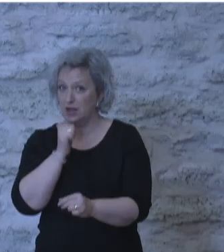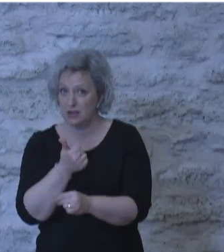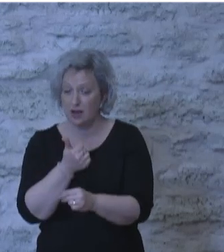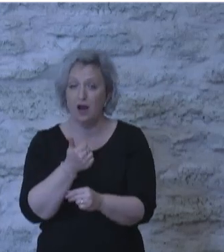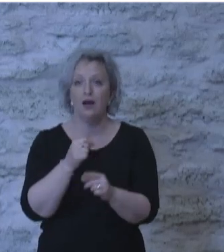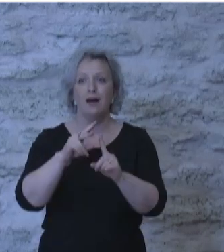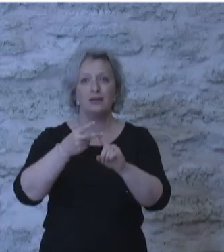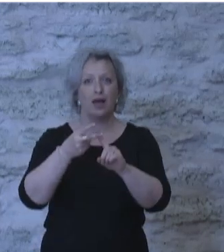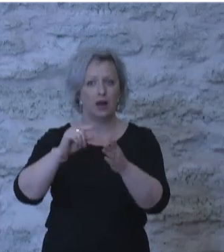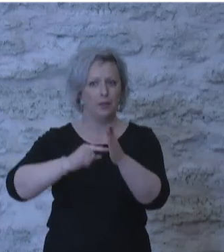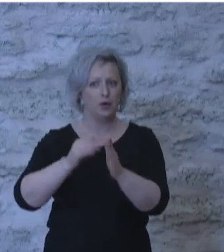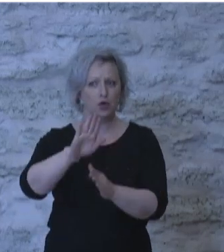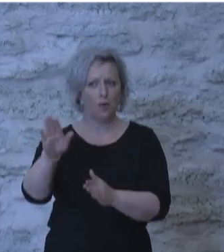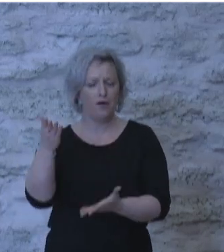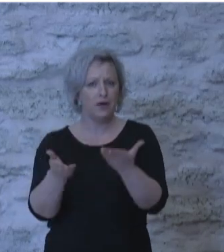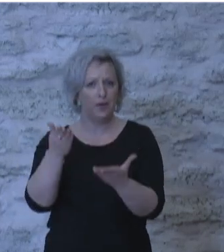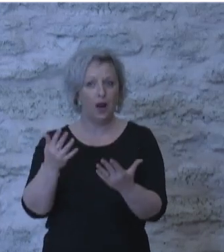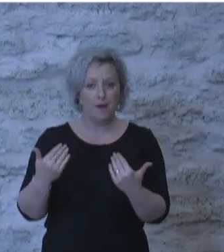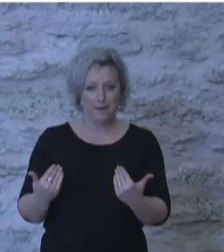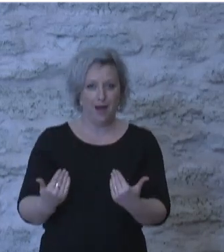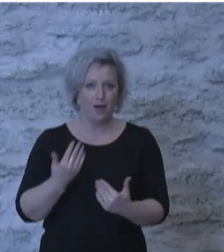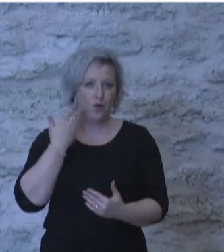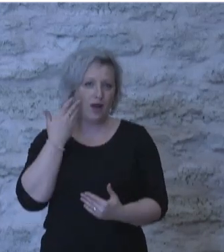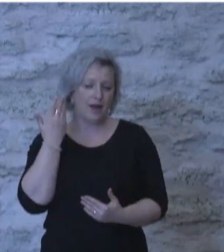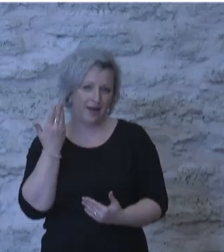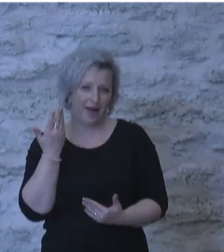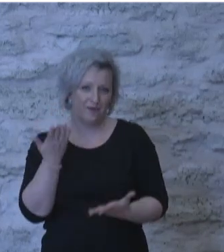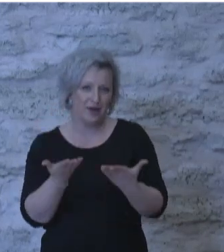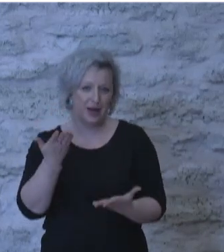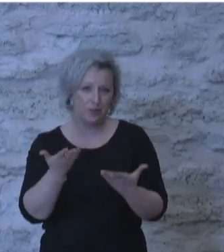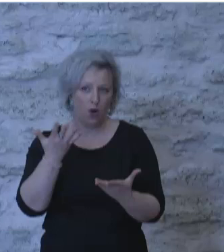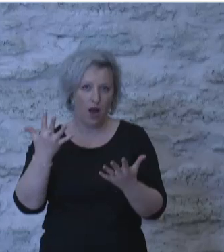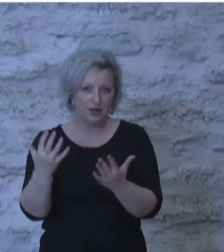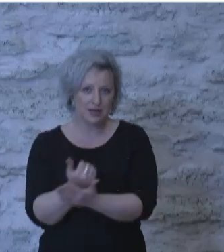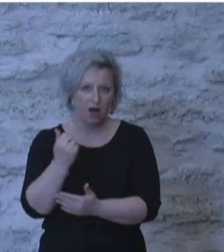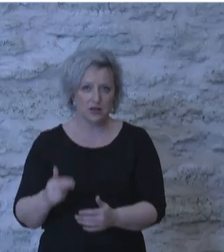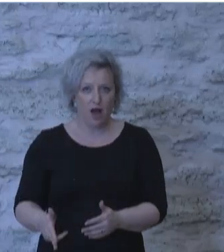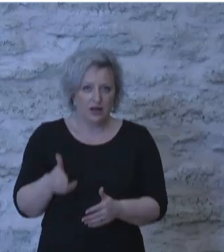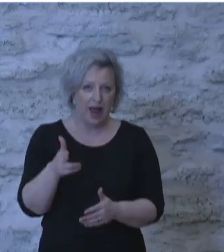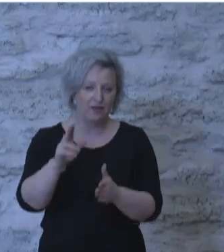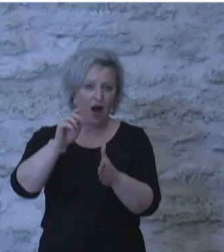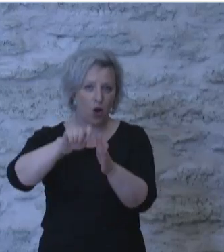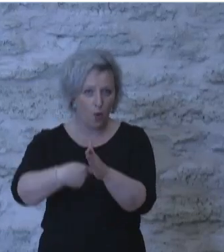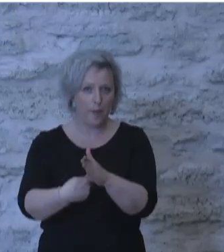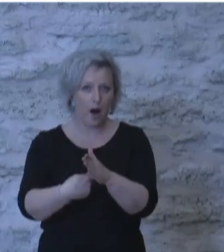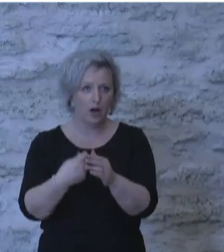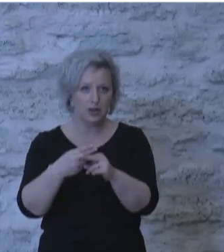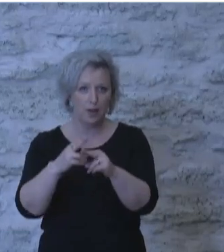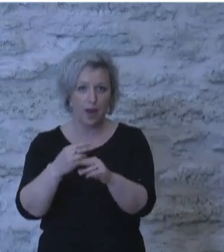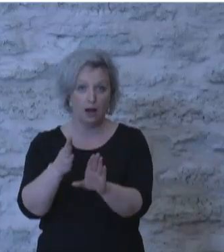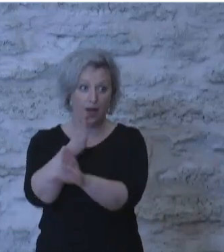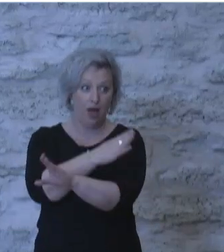teine, et vahest on praegu kergem saada ka relvaluba, kuna jääb ära see 100 tunnine